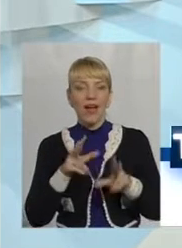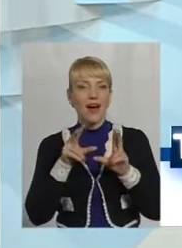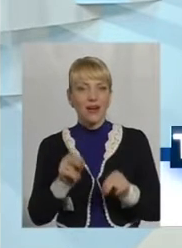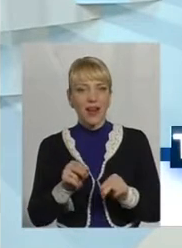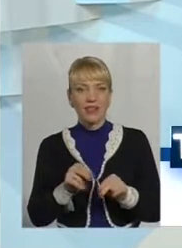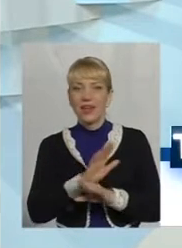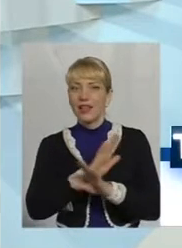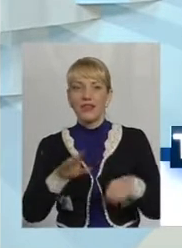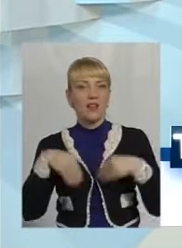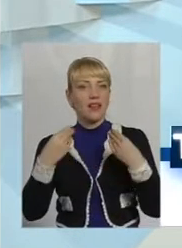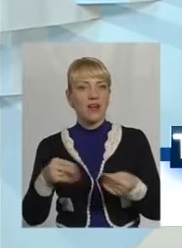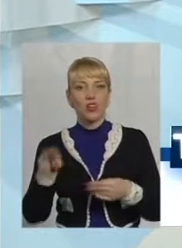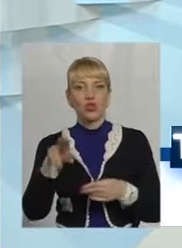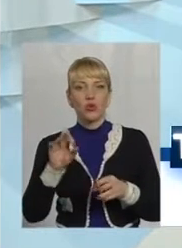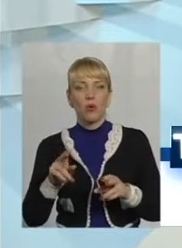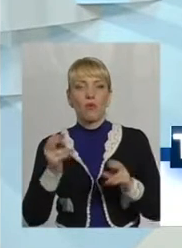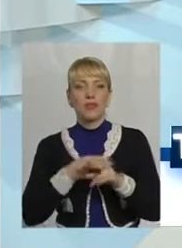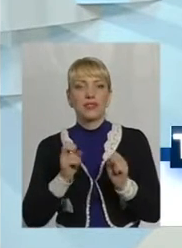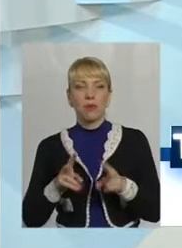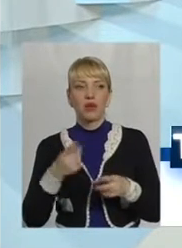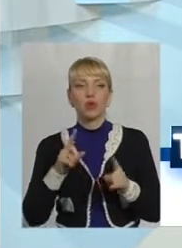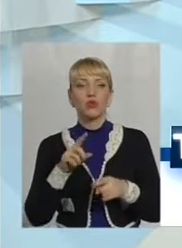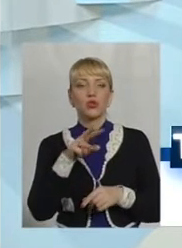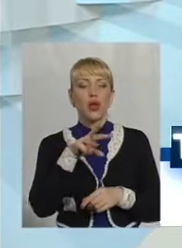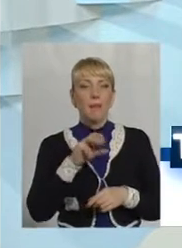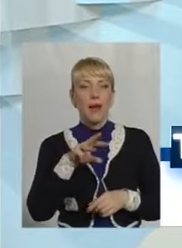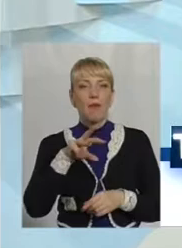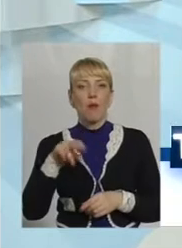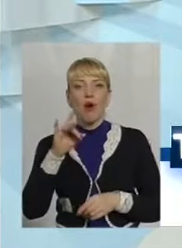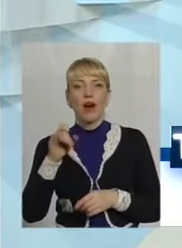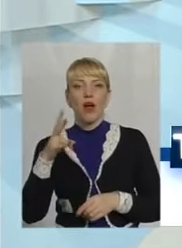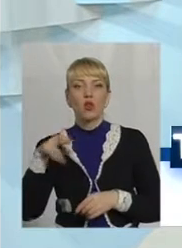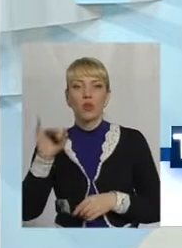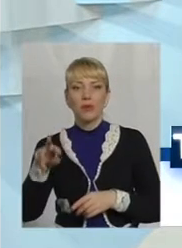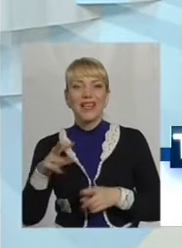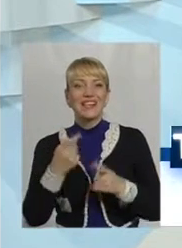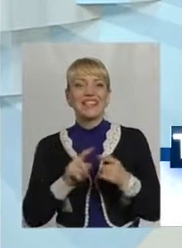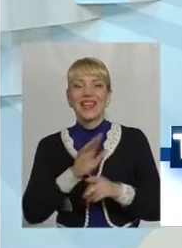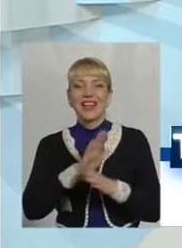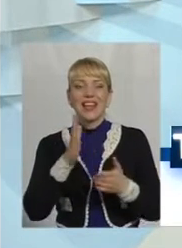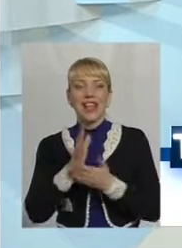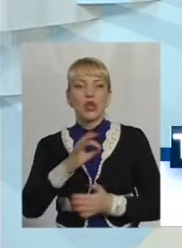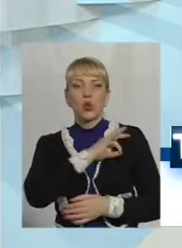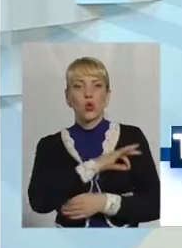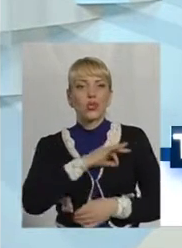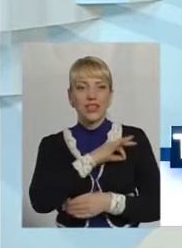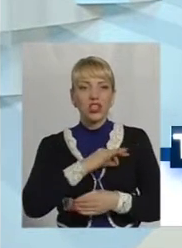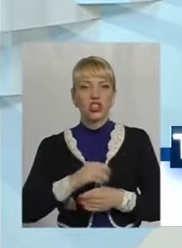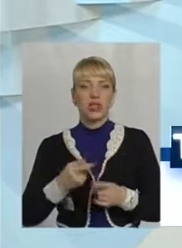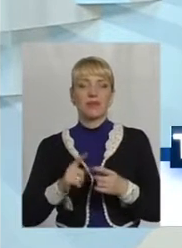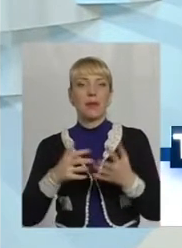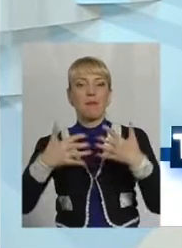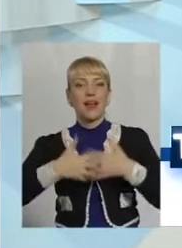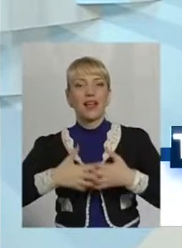це гірка правда, тому що меморандум не є юридично-правовим законом чи механізмом